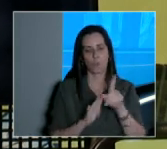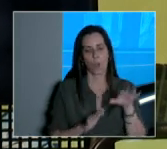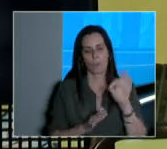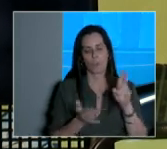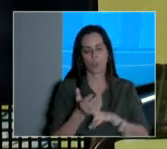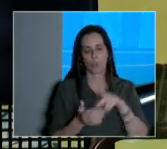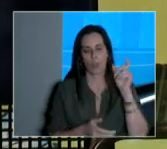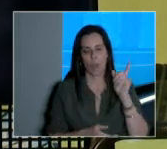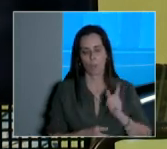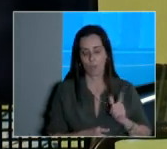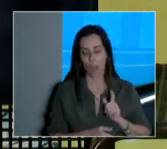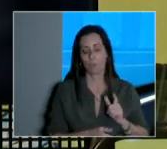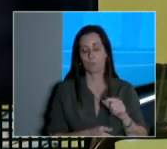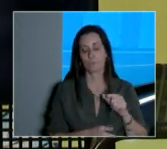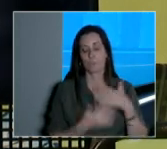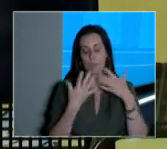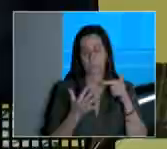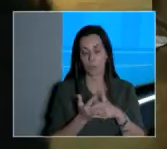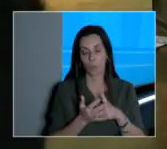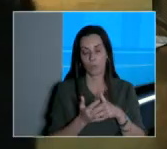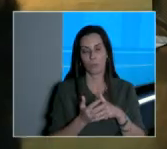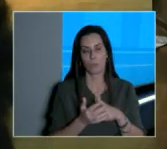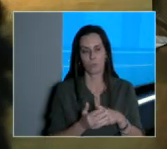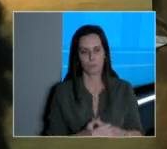פוגעים בזכויות הפרט. והסיפור הזה של